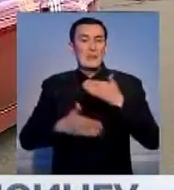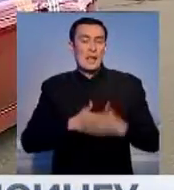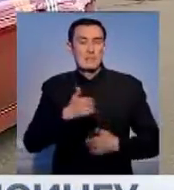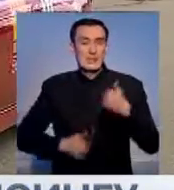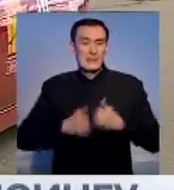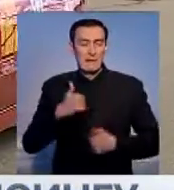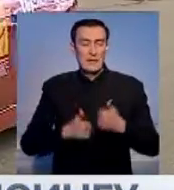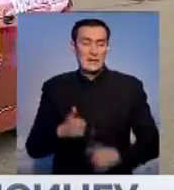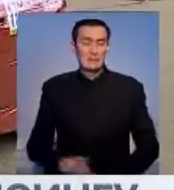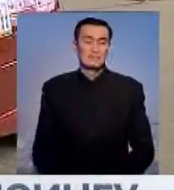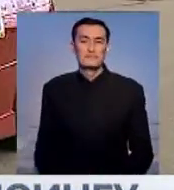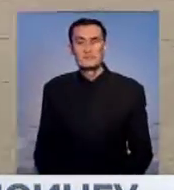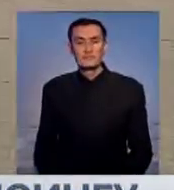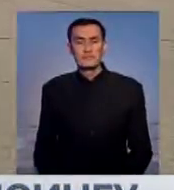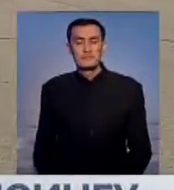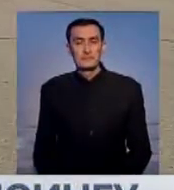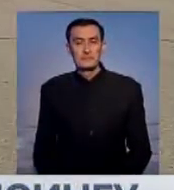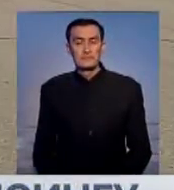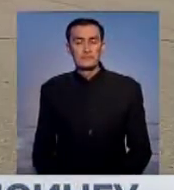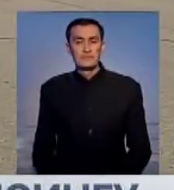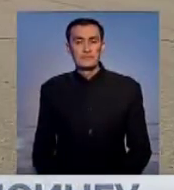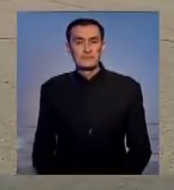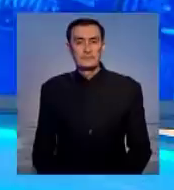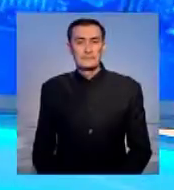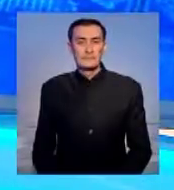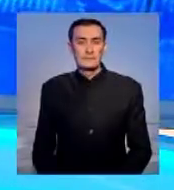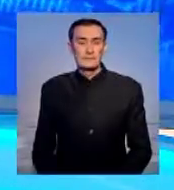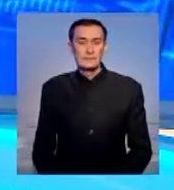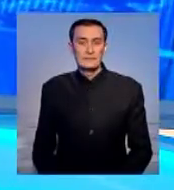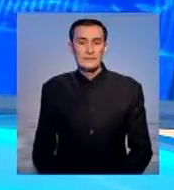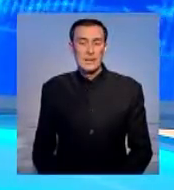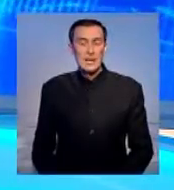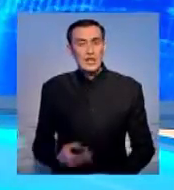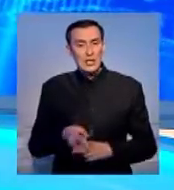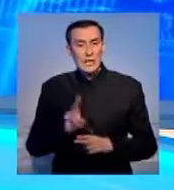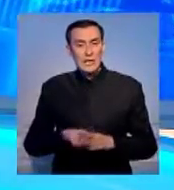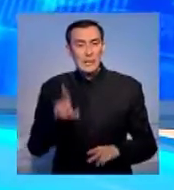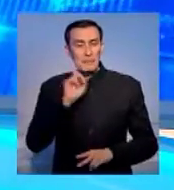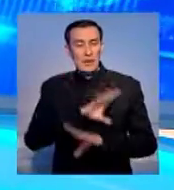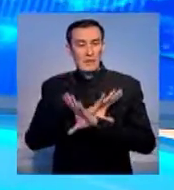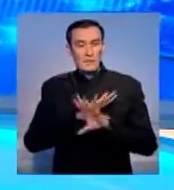в следующие этапы соревнований.